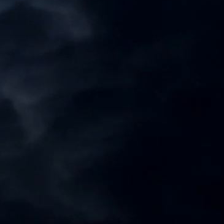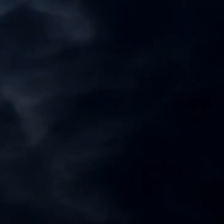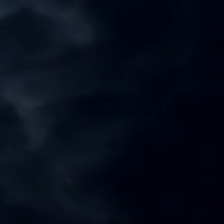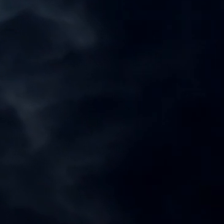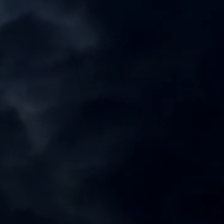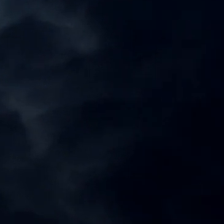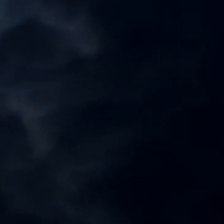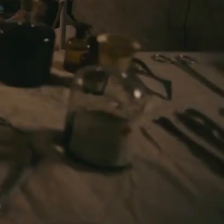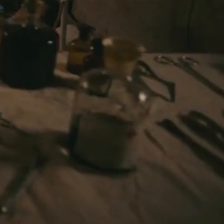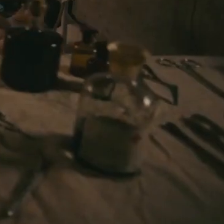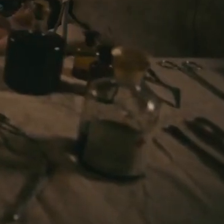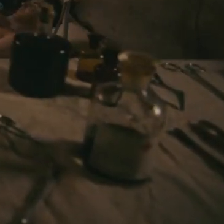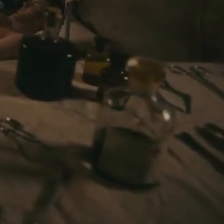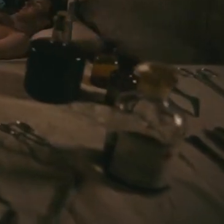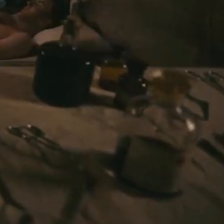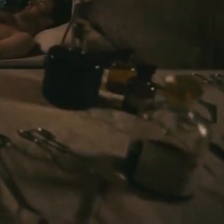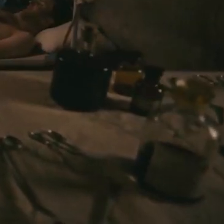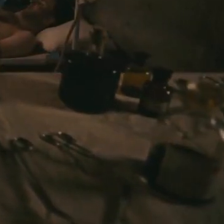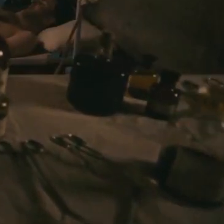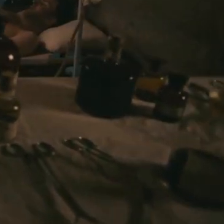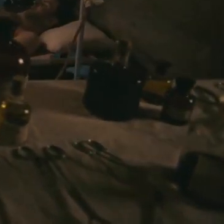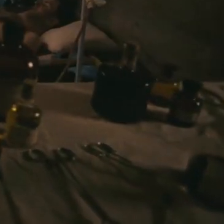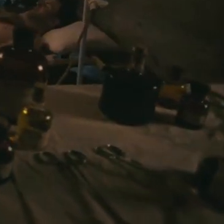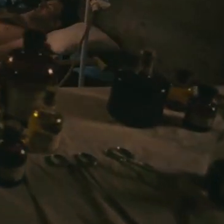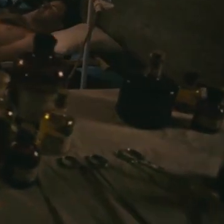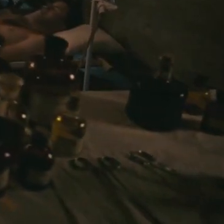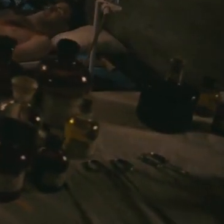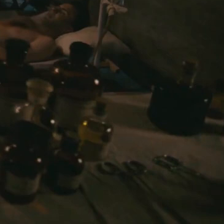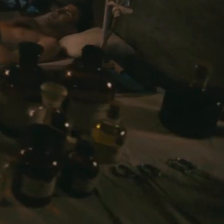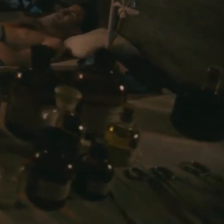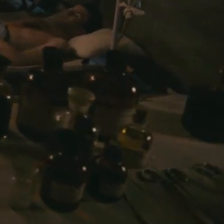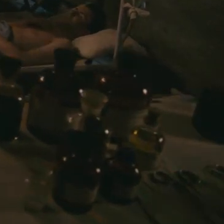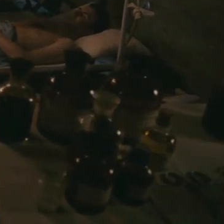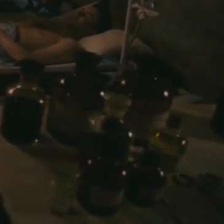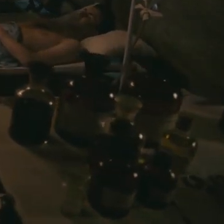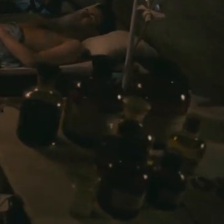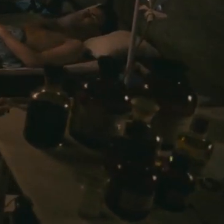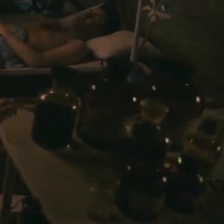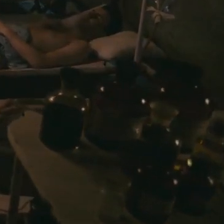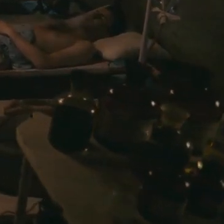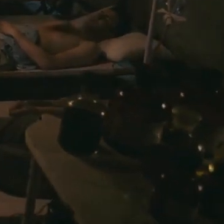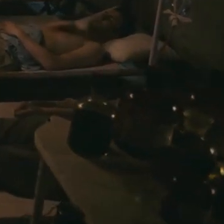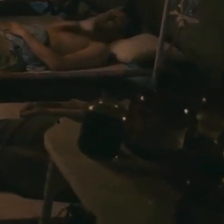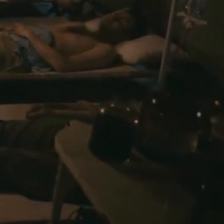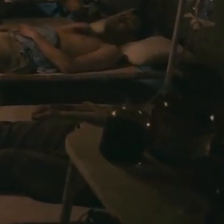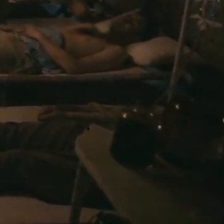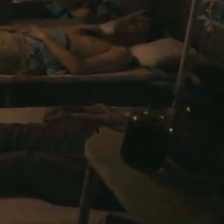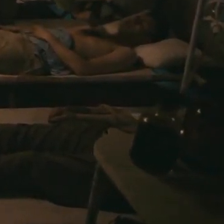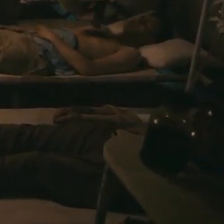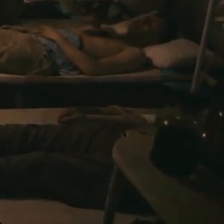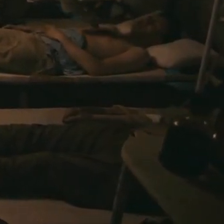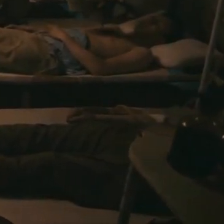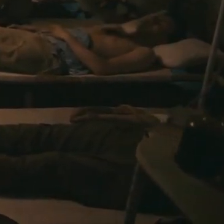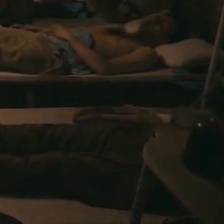azizirrahim. Bulutlu gökyüzünden İngilizlerin revirine geçildi. Uzun çadırın iki yanındaki yataklar dolu. Beyaz önlüklü doktor